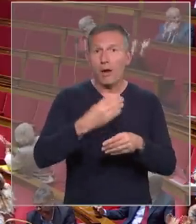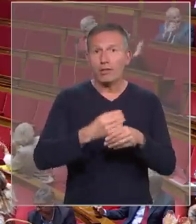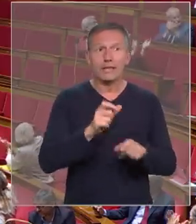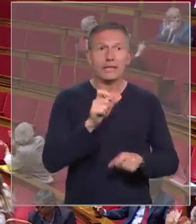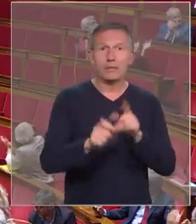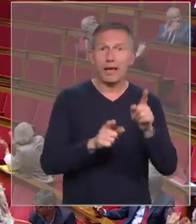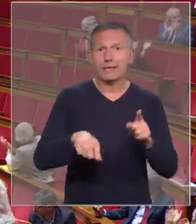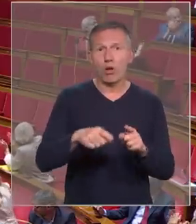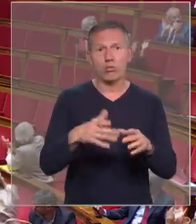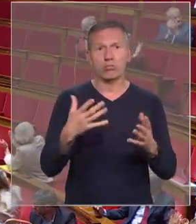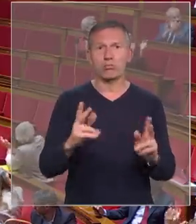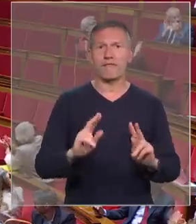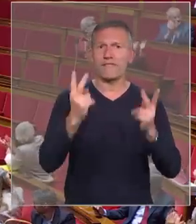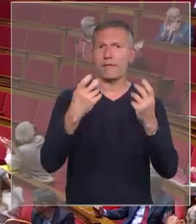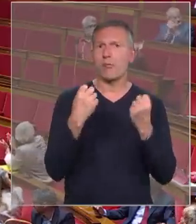nos forces vives.